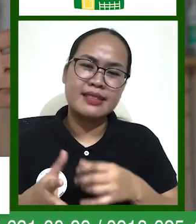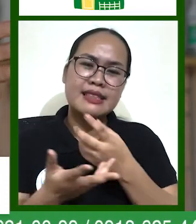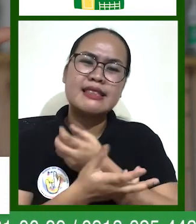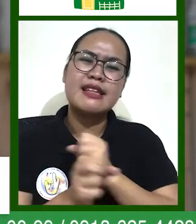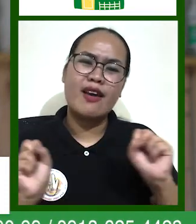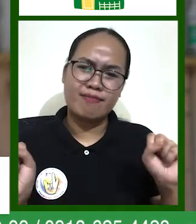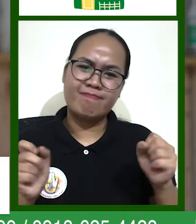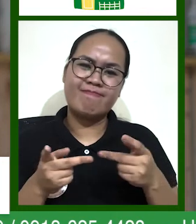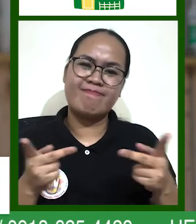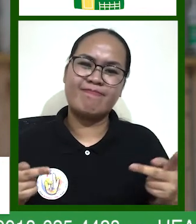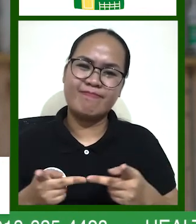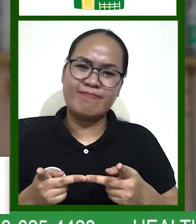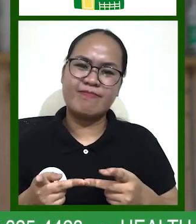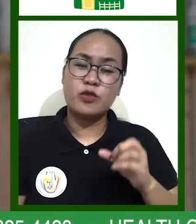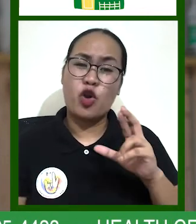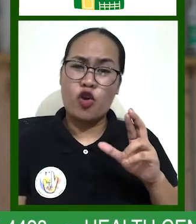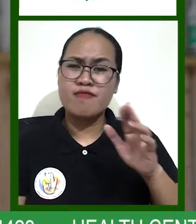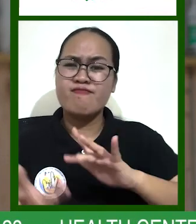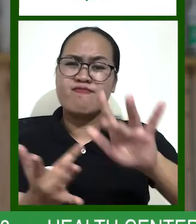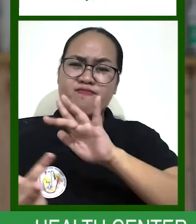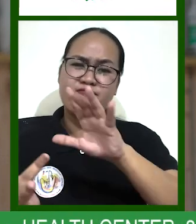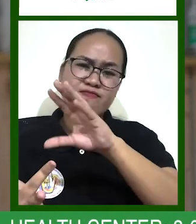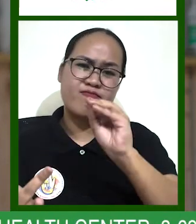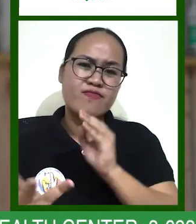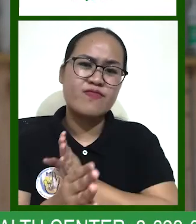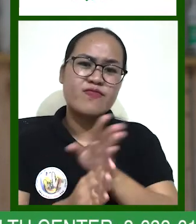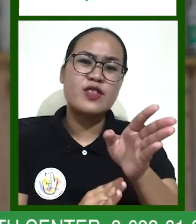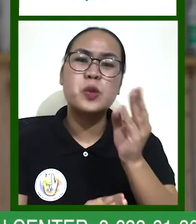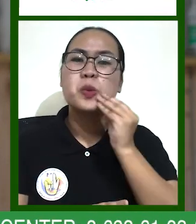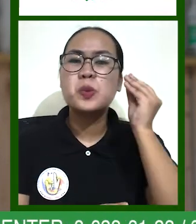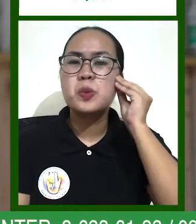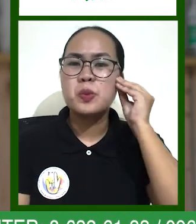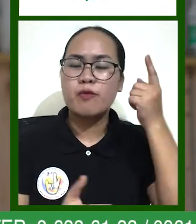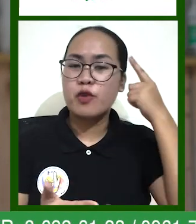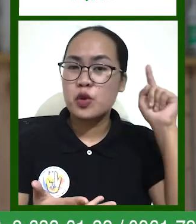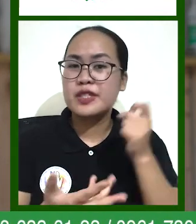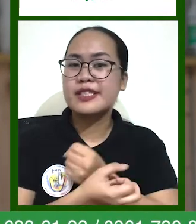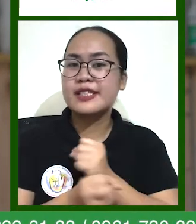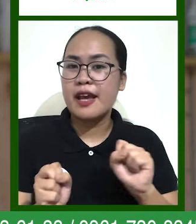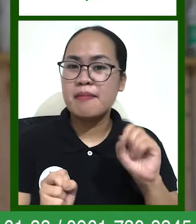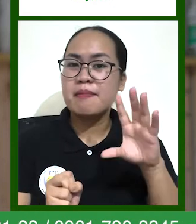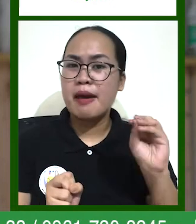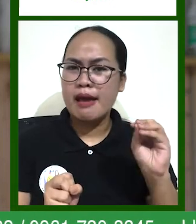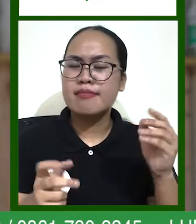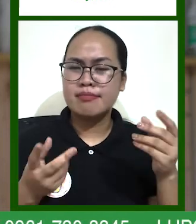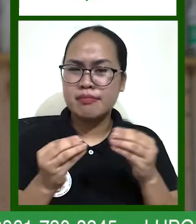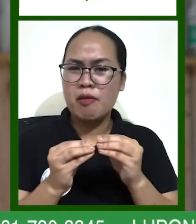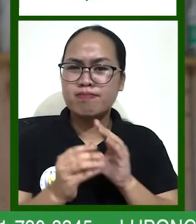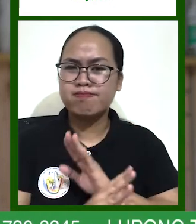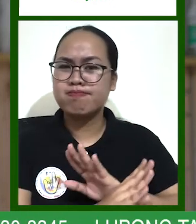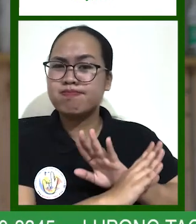Lakwatsa dito, then bahay na, 'di ba? Wayon na tayo. 'Di ba? Nang sa ganun ay safe pa rin po tayo at maiwasan po natin yung